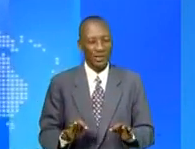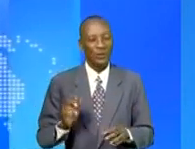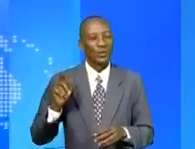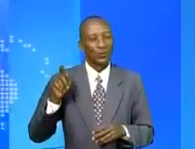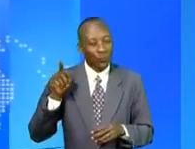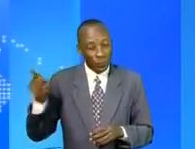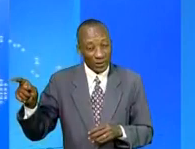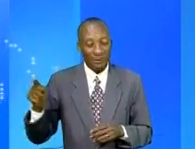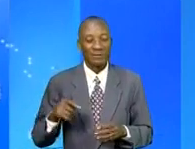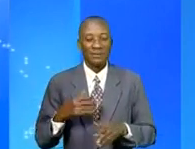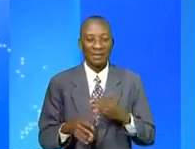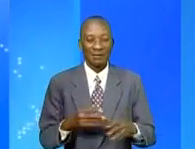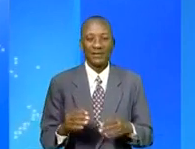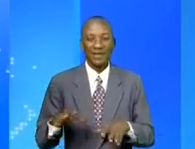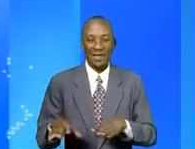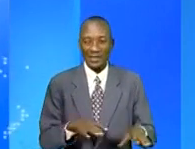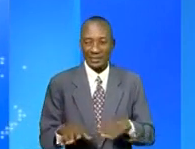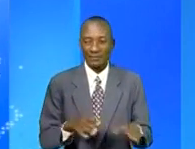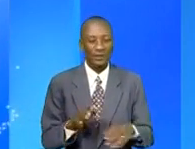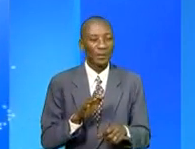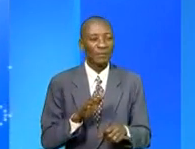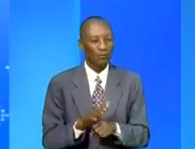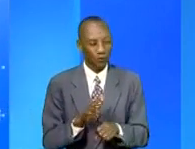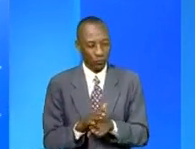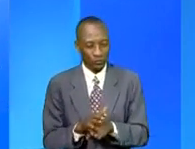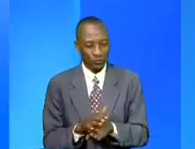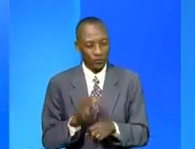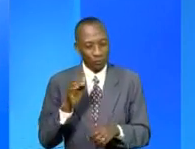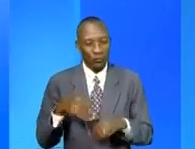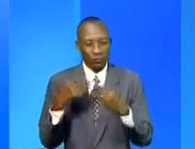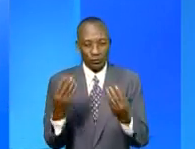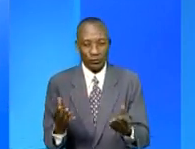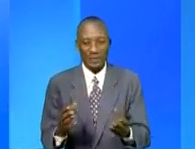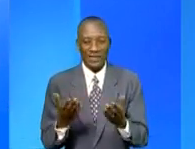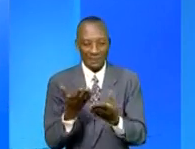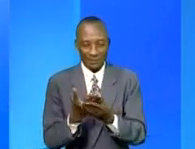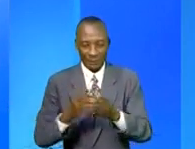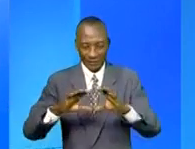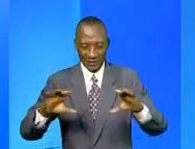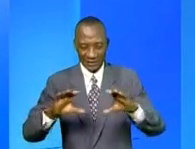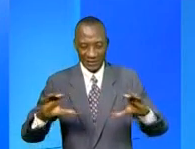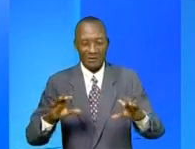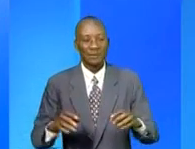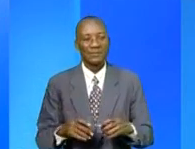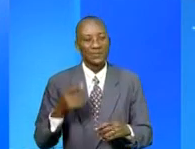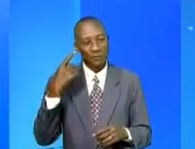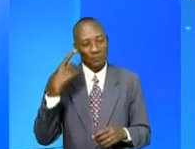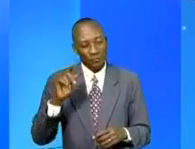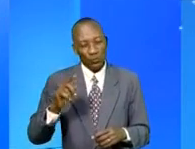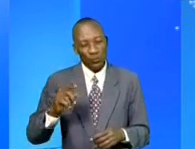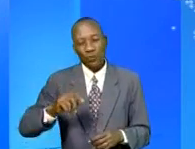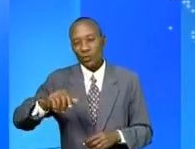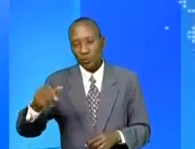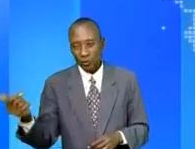Sakombi Molengo a procédé à la remise de plus de 50 titres immobiliers à cette entreprise. Une action à inscrire dans la vision du